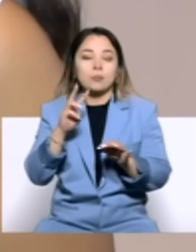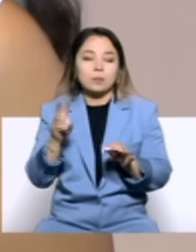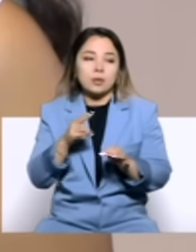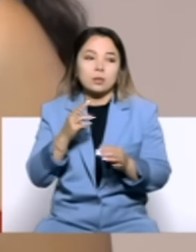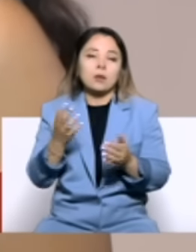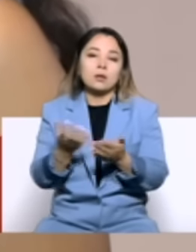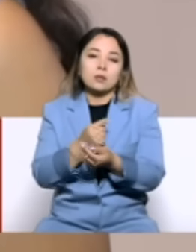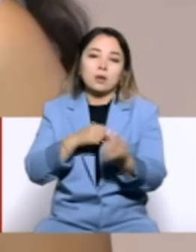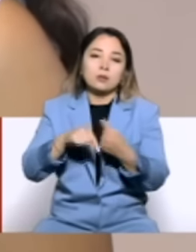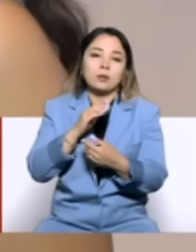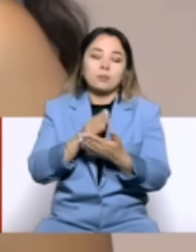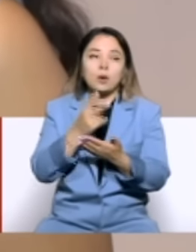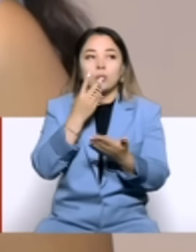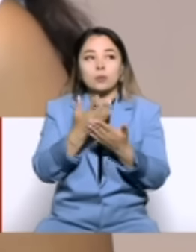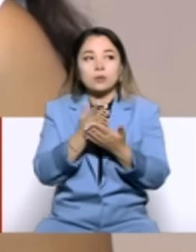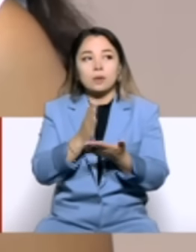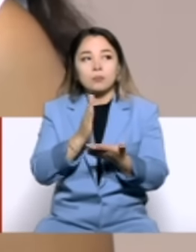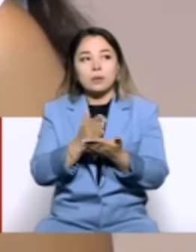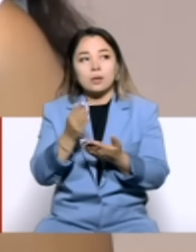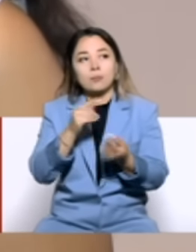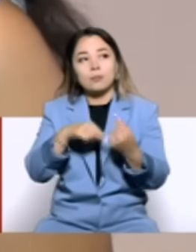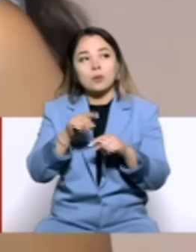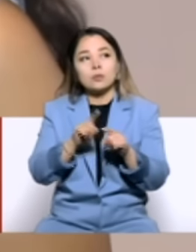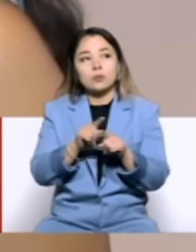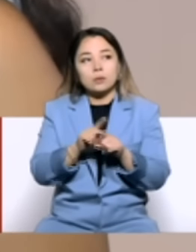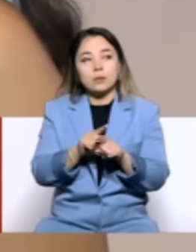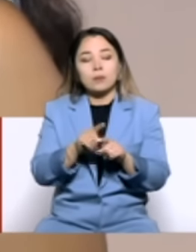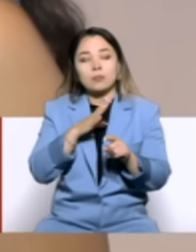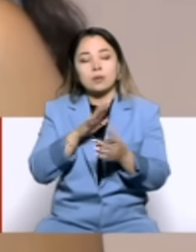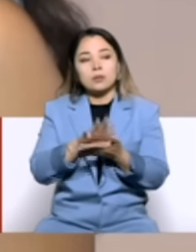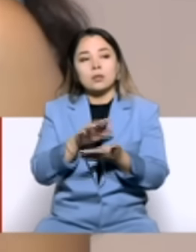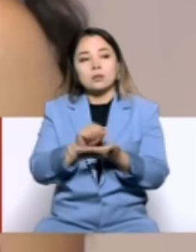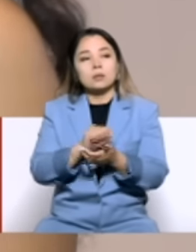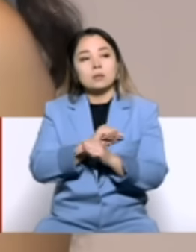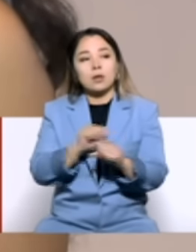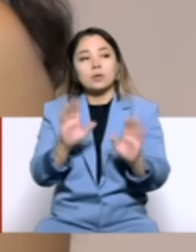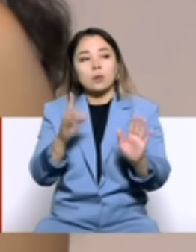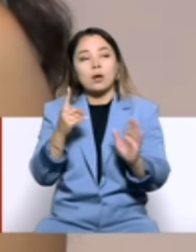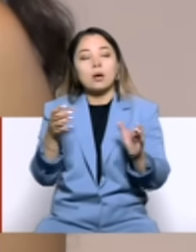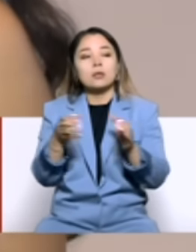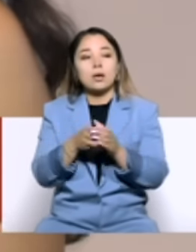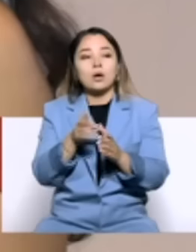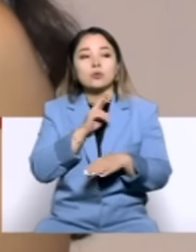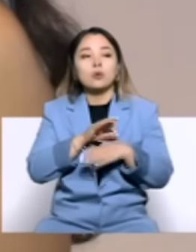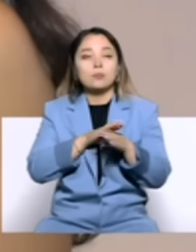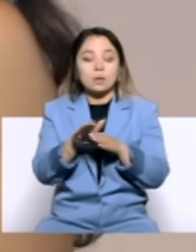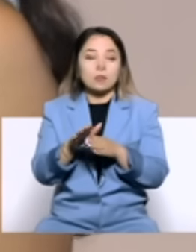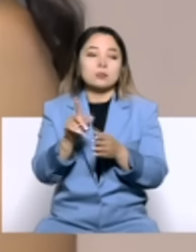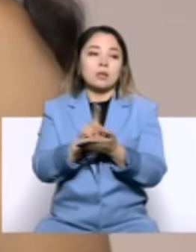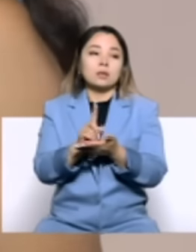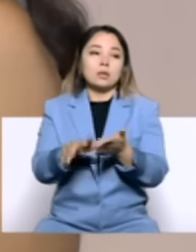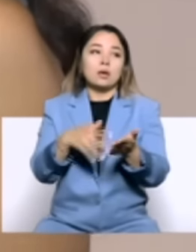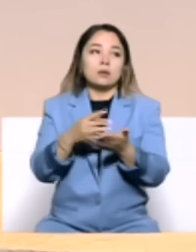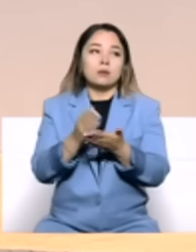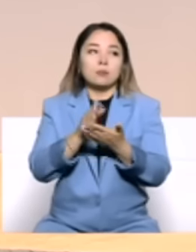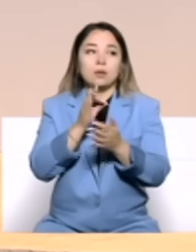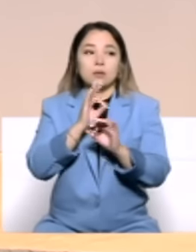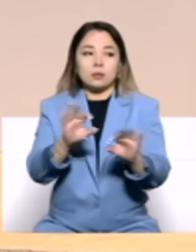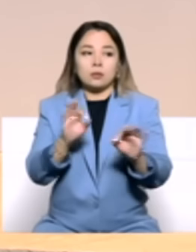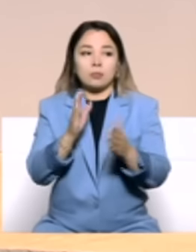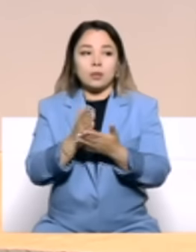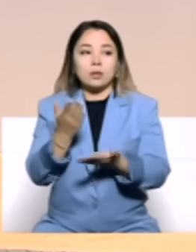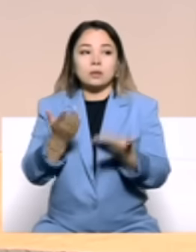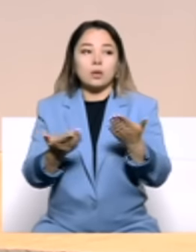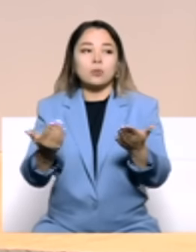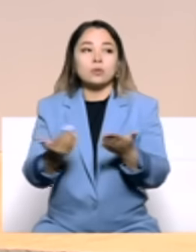оборот болады, көрсетіңіз, бизнестеріңізді дробить етпеңіздер, бір ғана сол компанияда жұмыс деп салық төлеп жүре беріңіздер деп айтты. Егер де